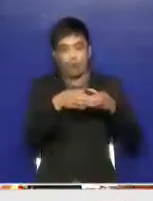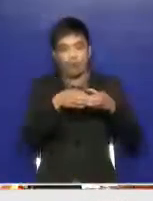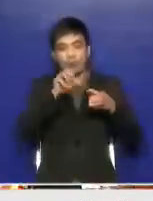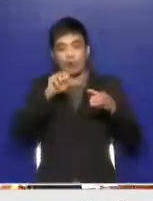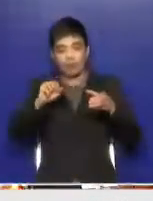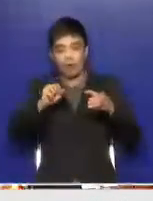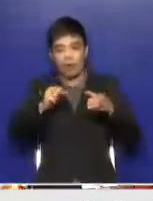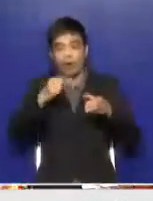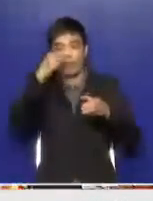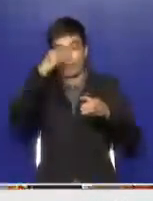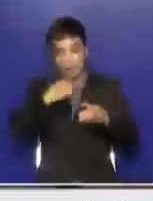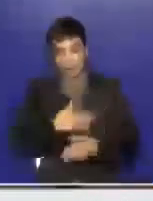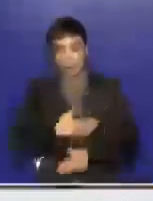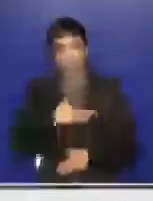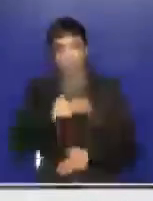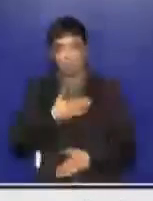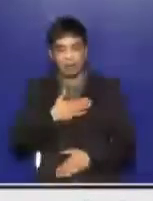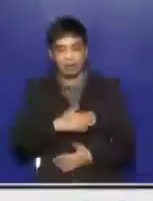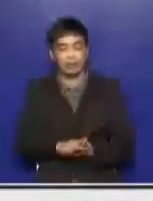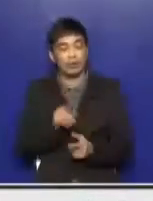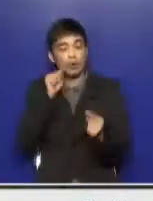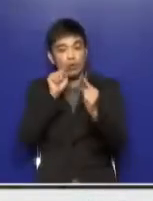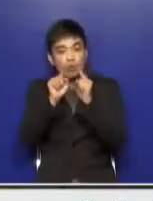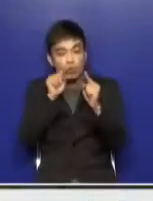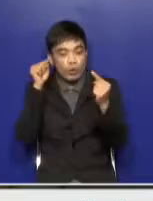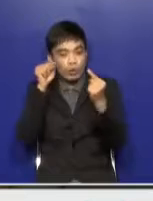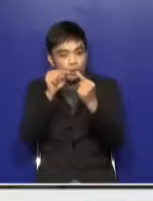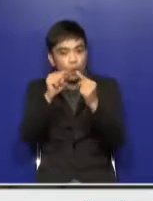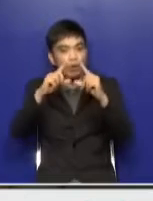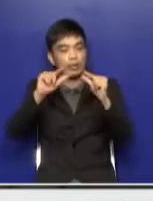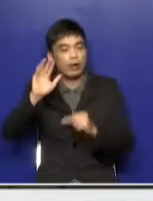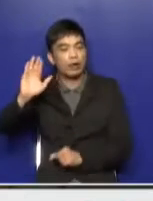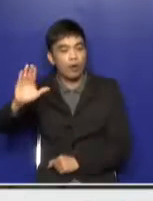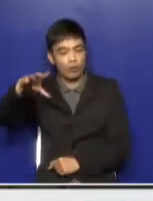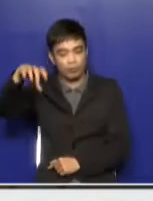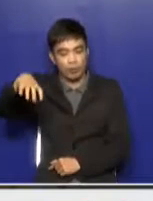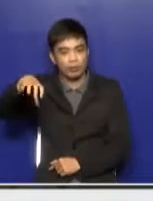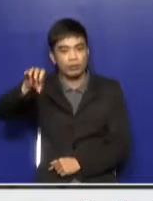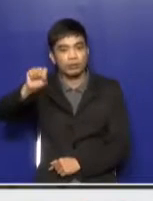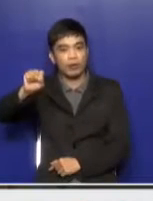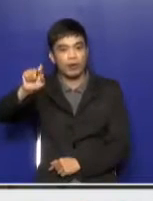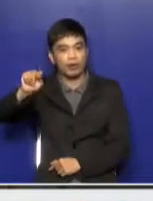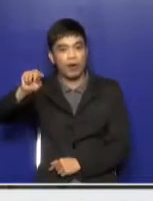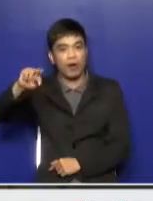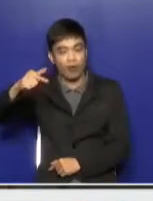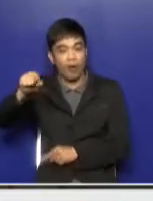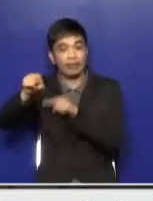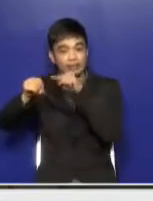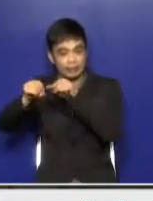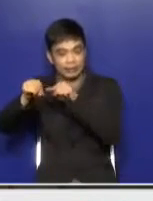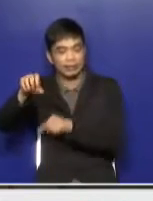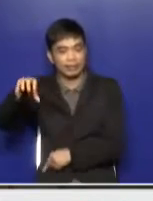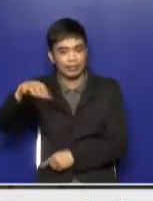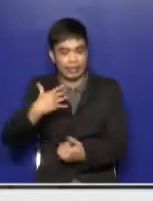การสำนักงานตรวจเงินแผ่นดินกับผมมีเรื่องหลายเรื่องที่จะต้องพูด